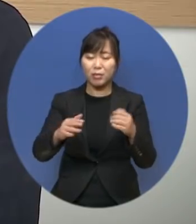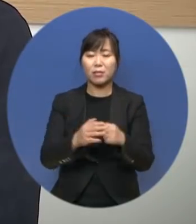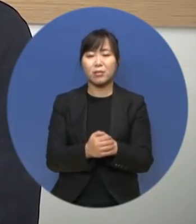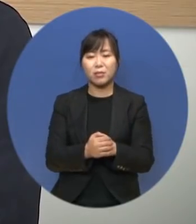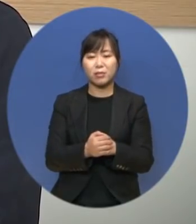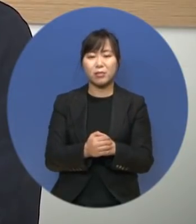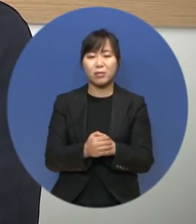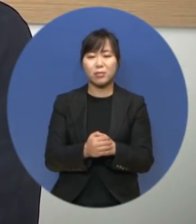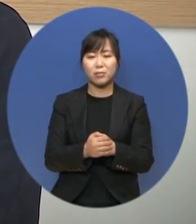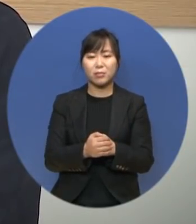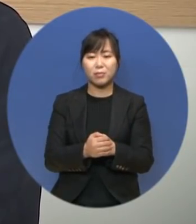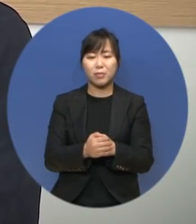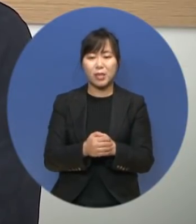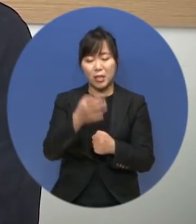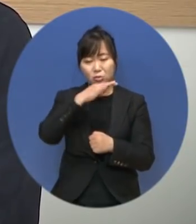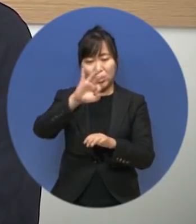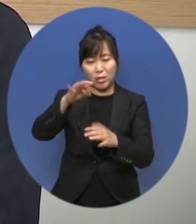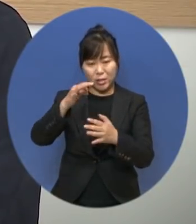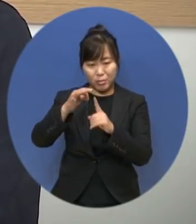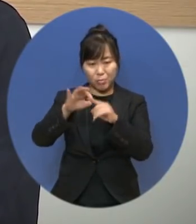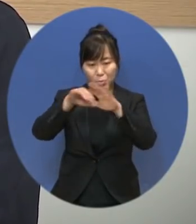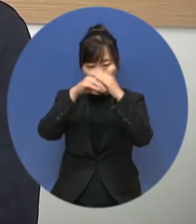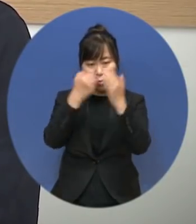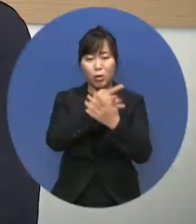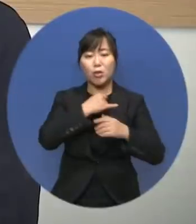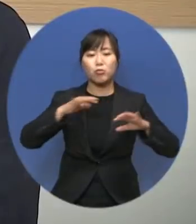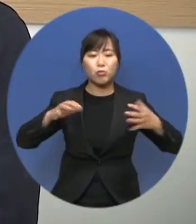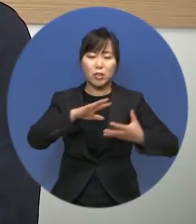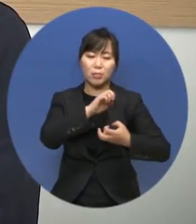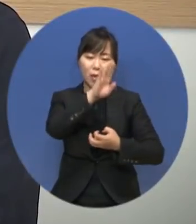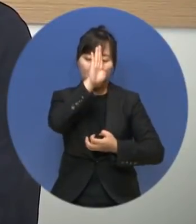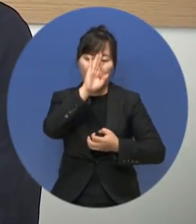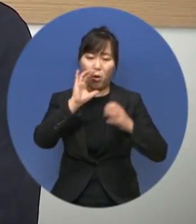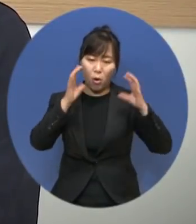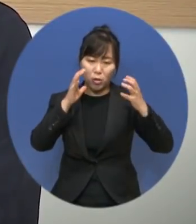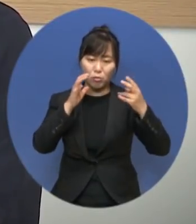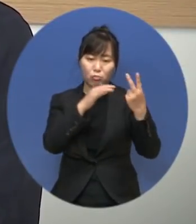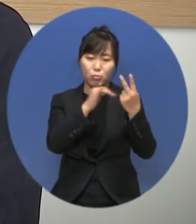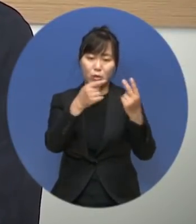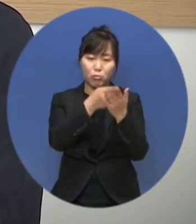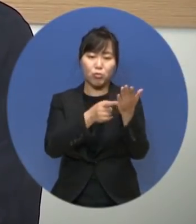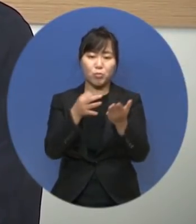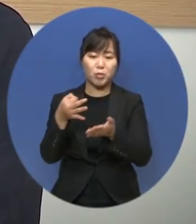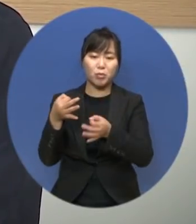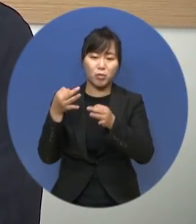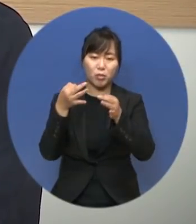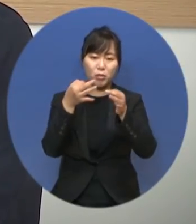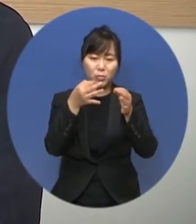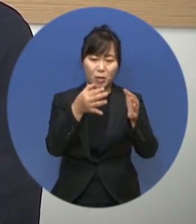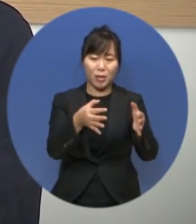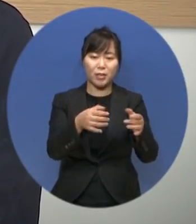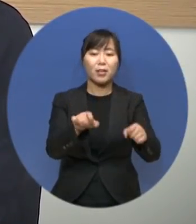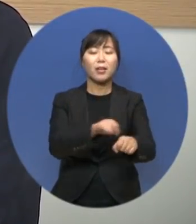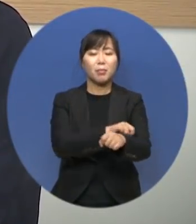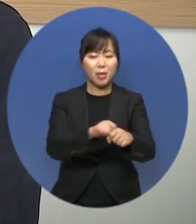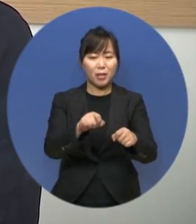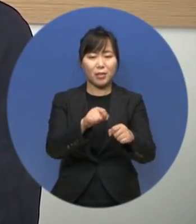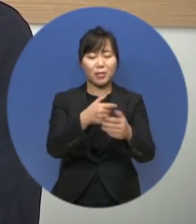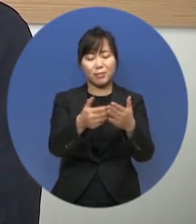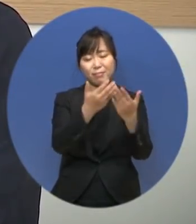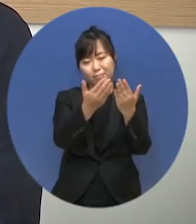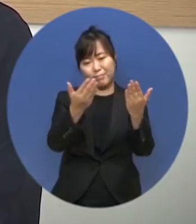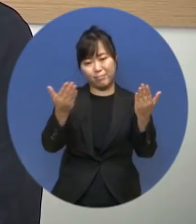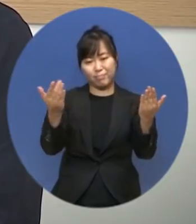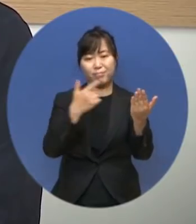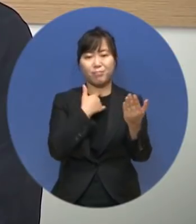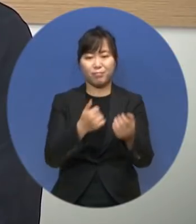돼서 그 수익금 전체를 중국 심장병 어린이 2명 수술비로 지원을 한 그런